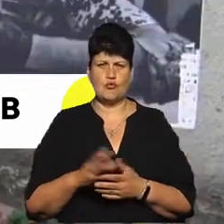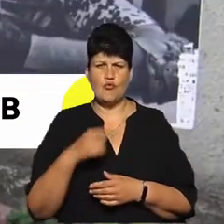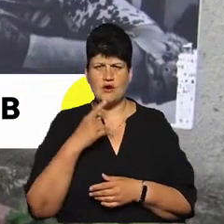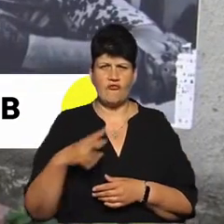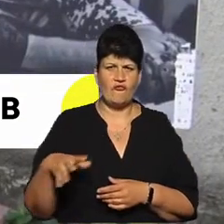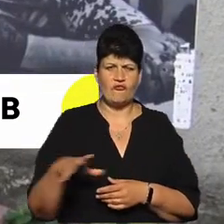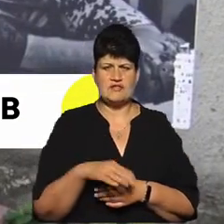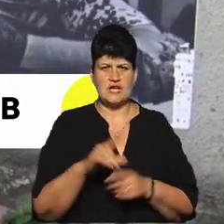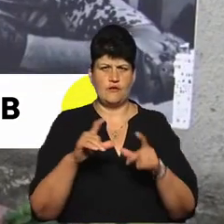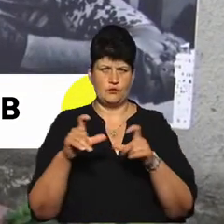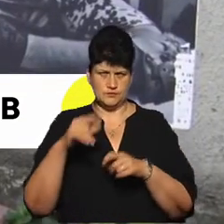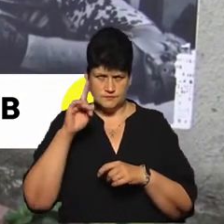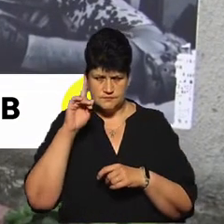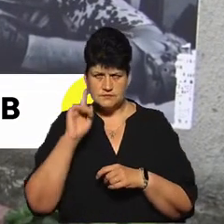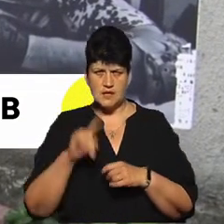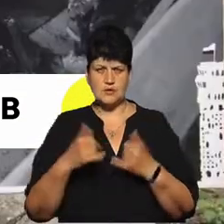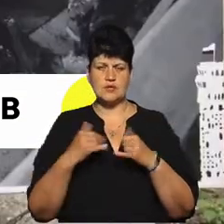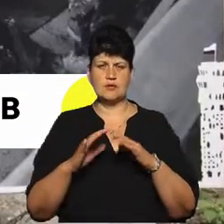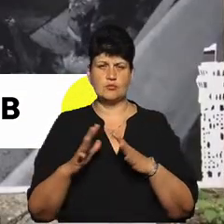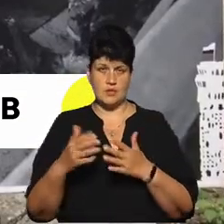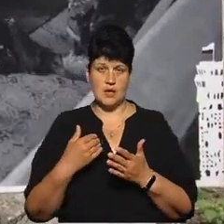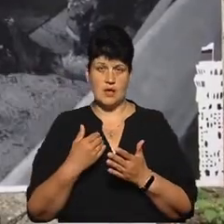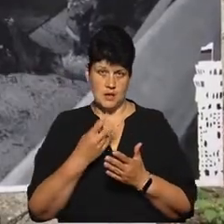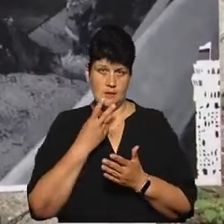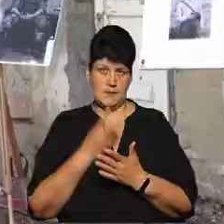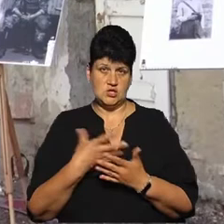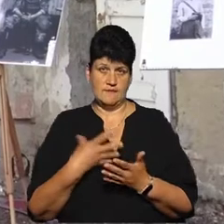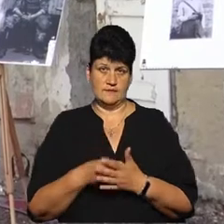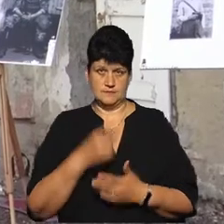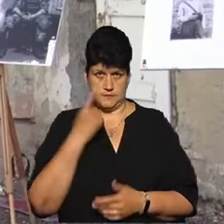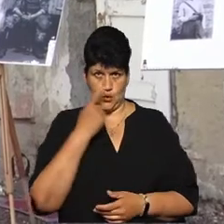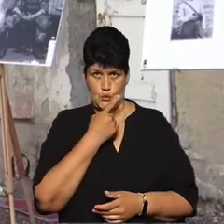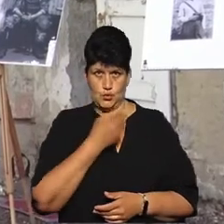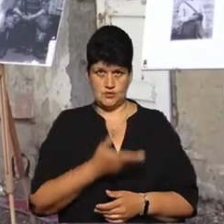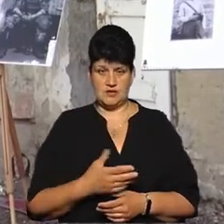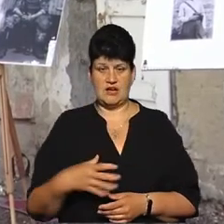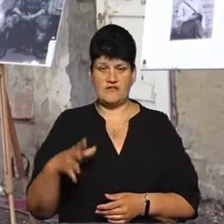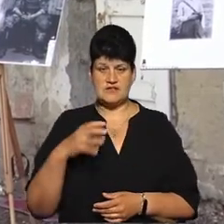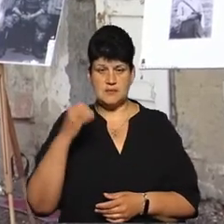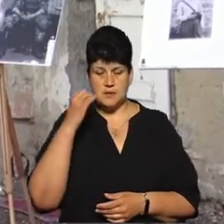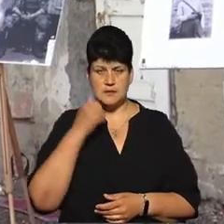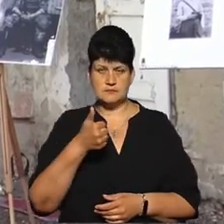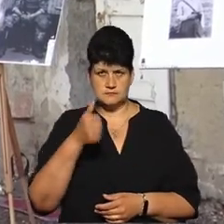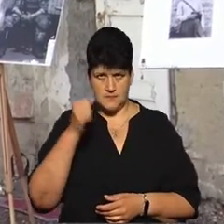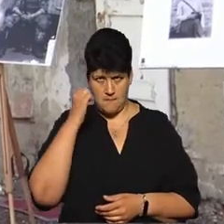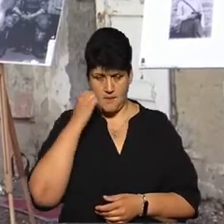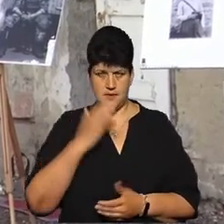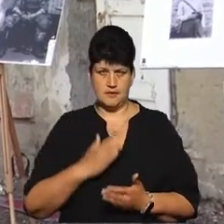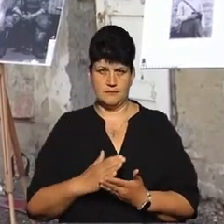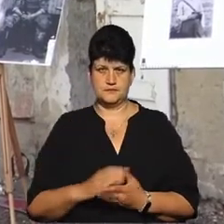фото йому знайомі, а деякі сучасні події бачив і на власні очі. Та я все пам'ятаю, мене гарна пам'ять.